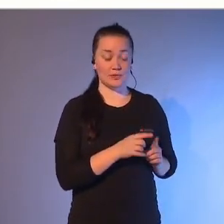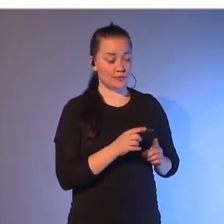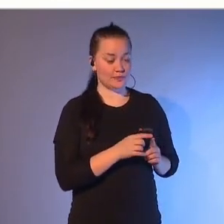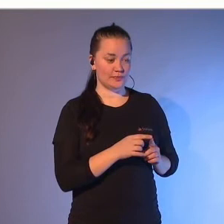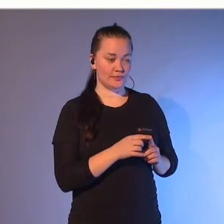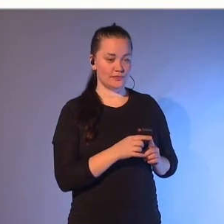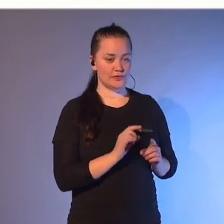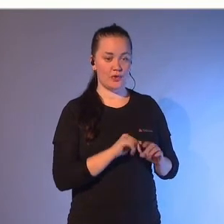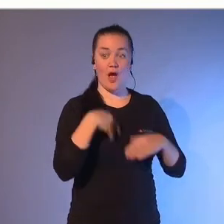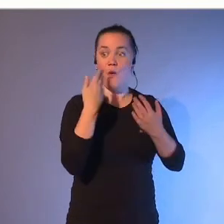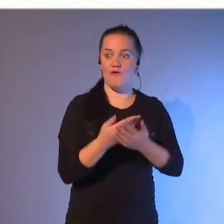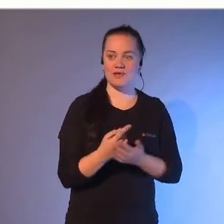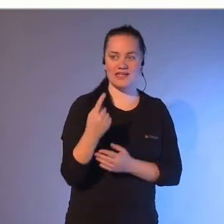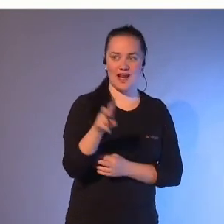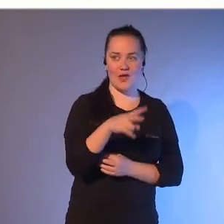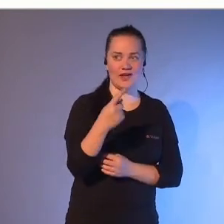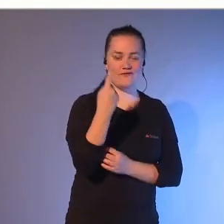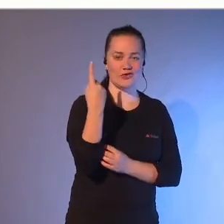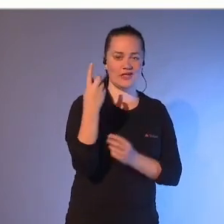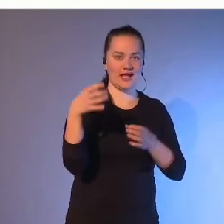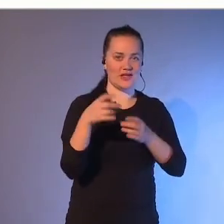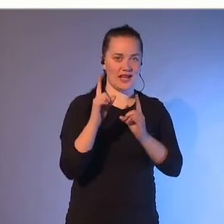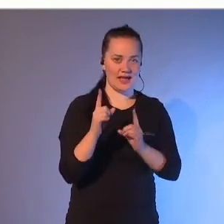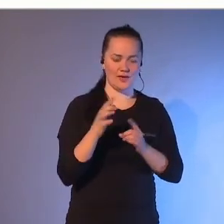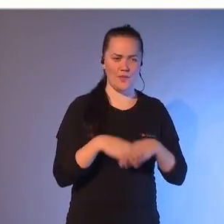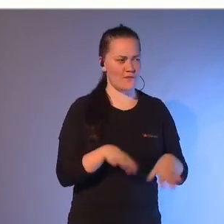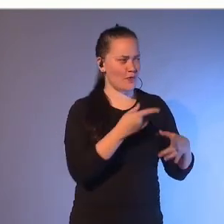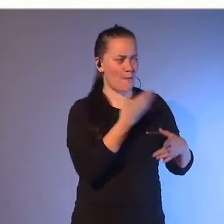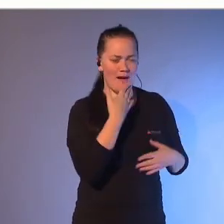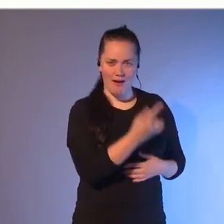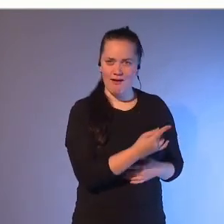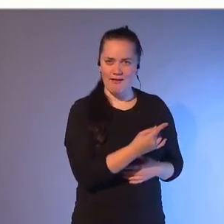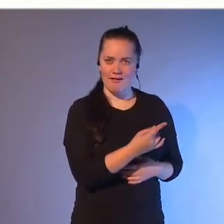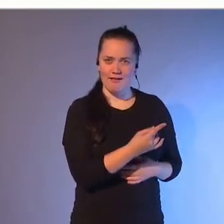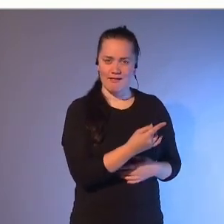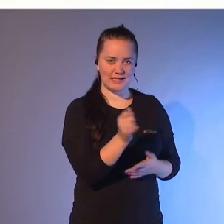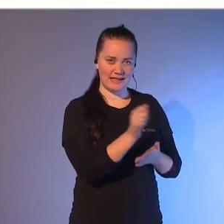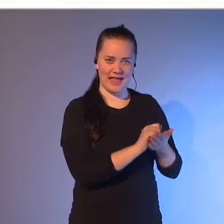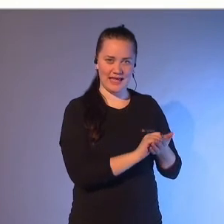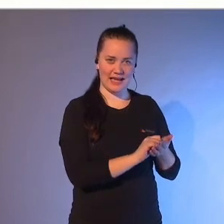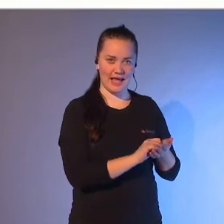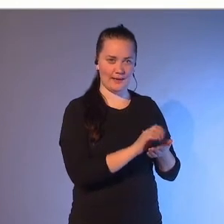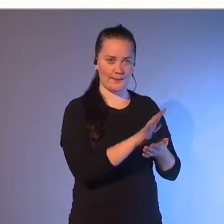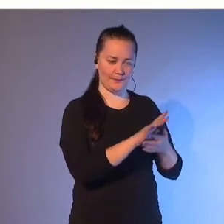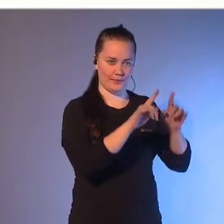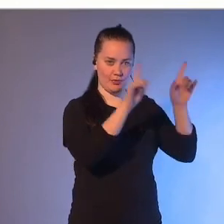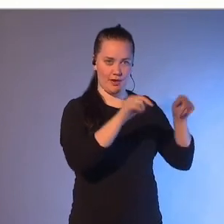da skulle overbevise den førsteklasselæreren om fortreffeligheten ved et tegneprogram,